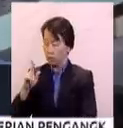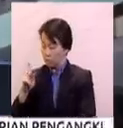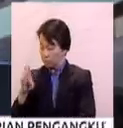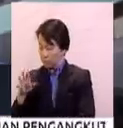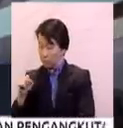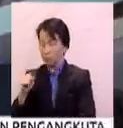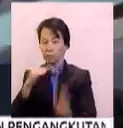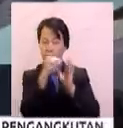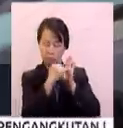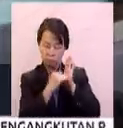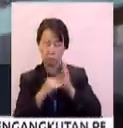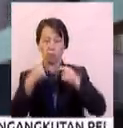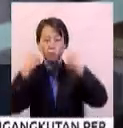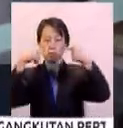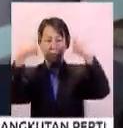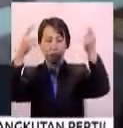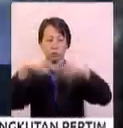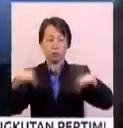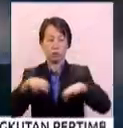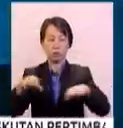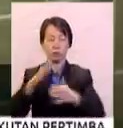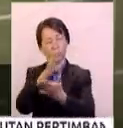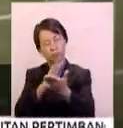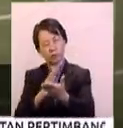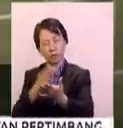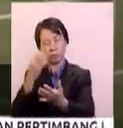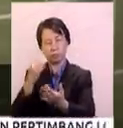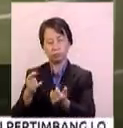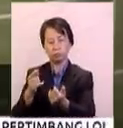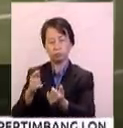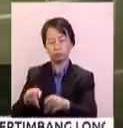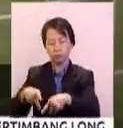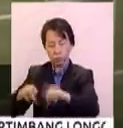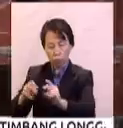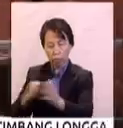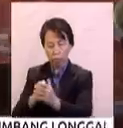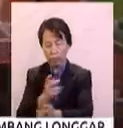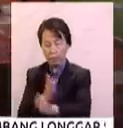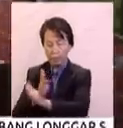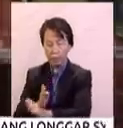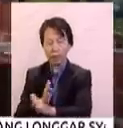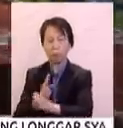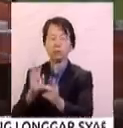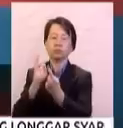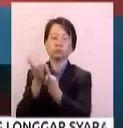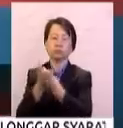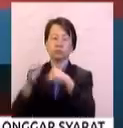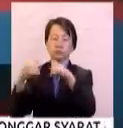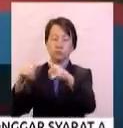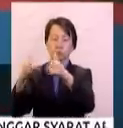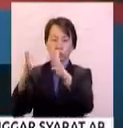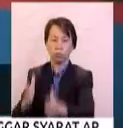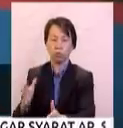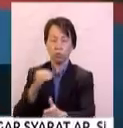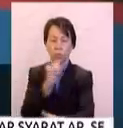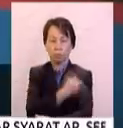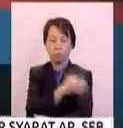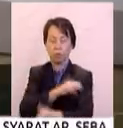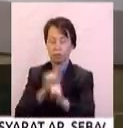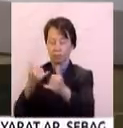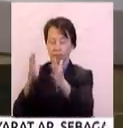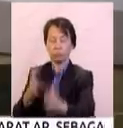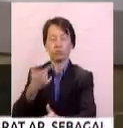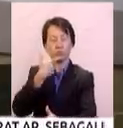turut menyenarai kejayaan melaksanakan beberapa inisiatif dalam membela isu kebajikan para atlet dan bekas atlet